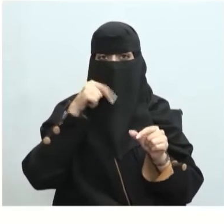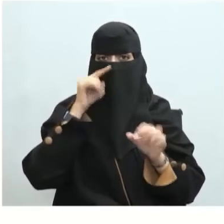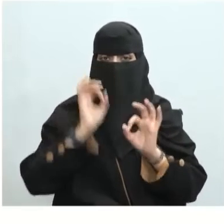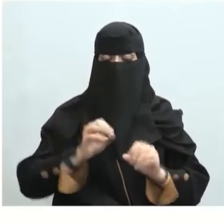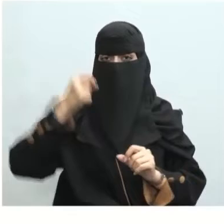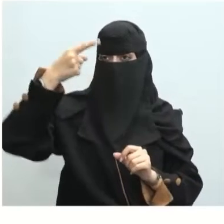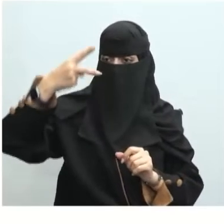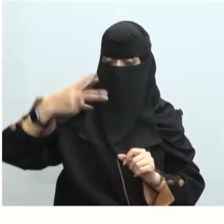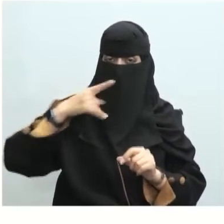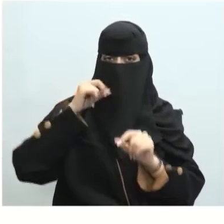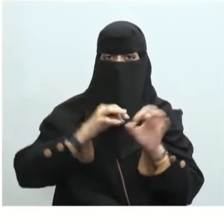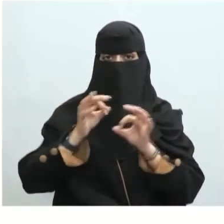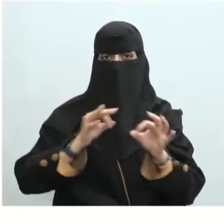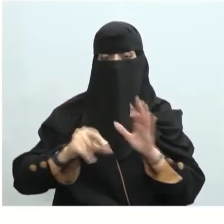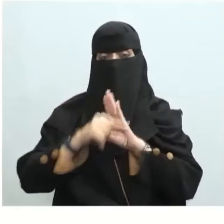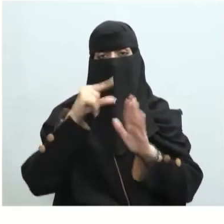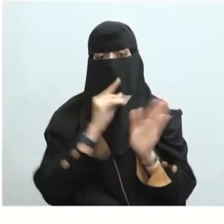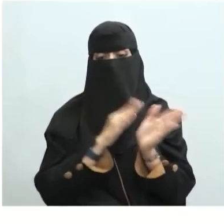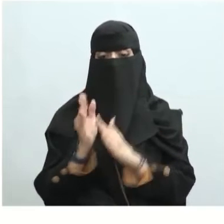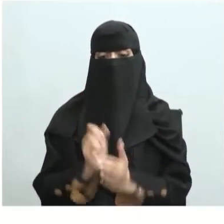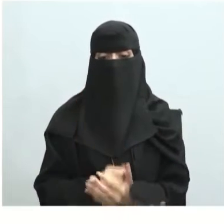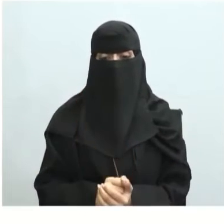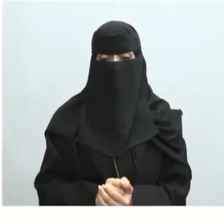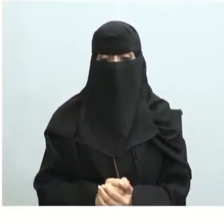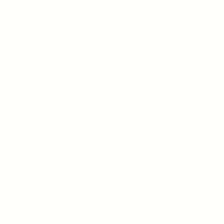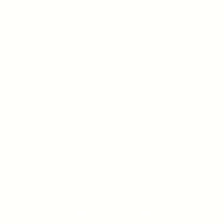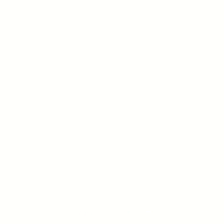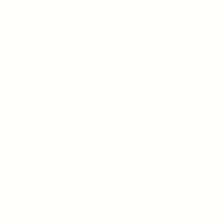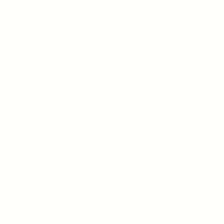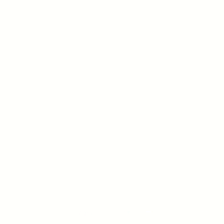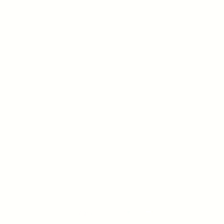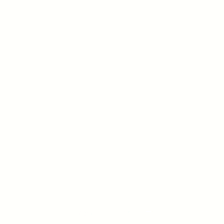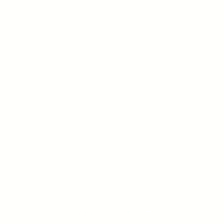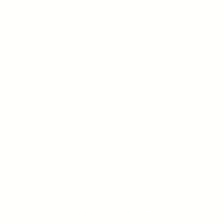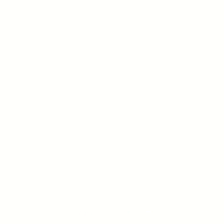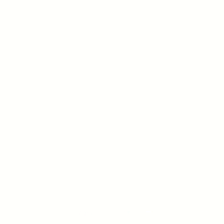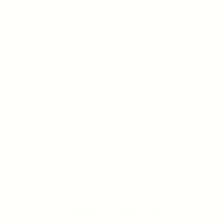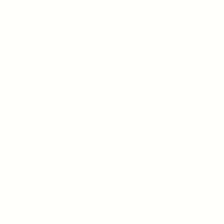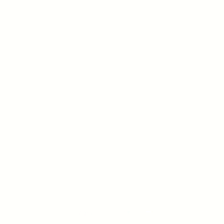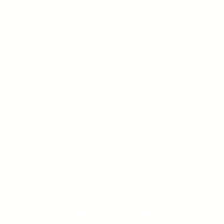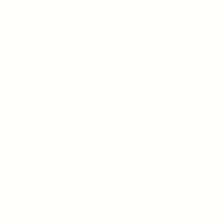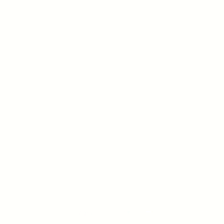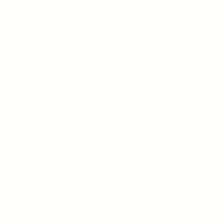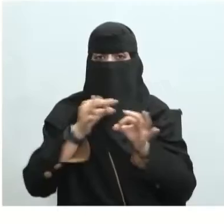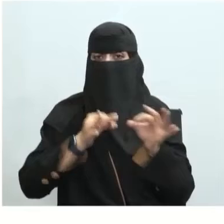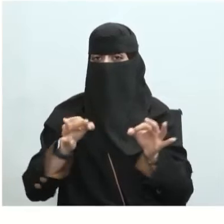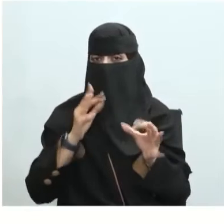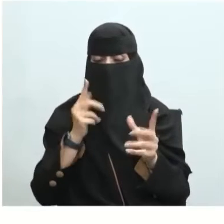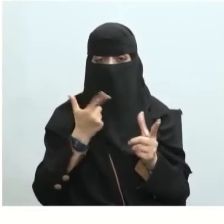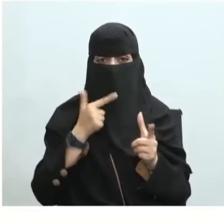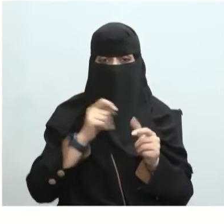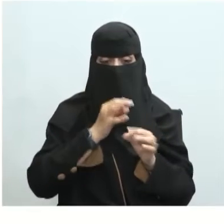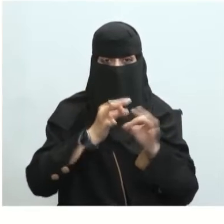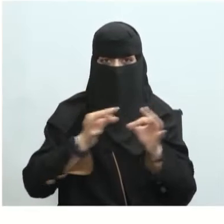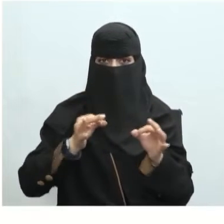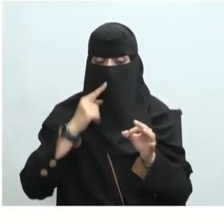تصميم مخطط الموضوع ممتاز لاحظ معي هنا صمم الان مخططا صمم